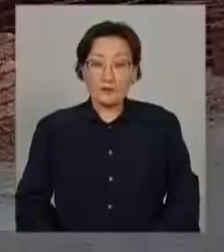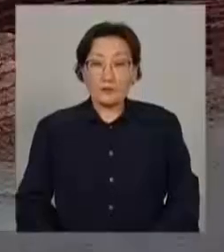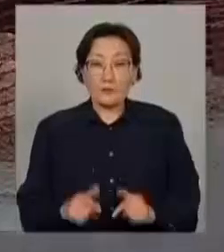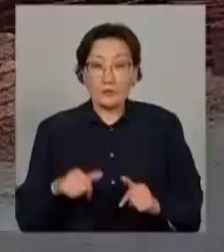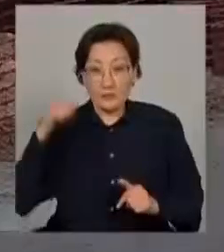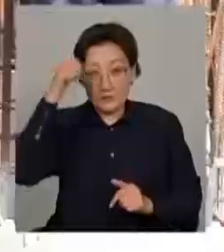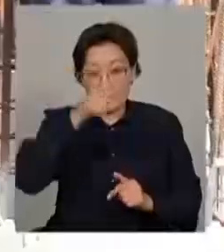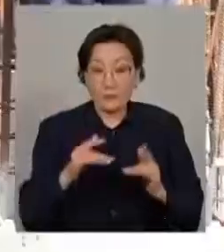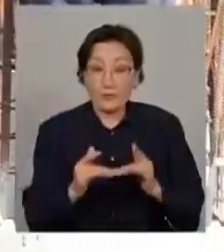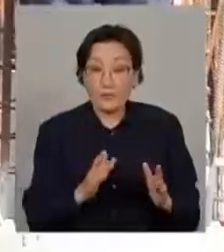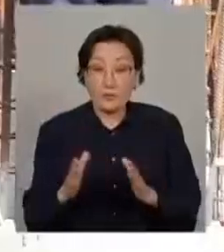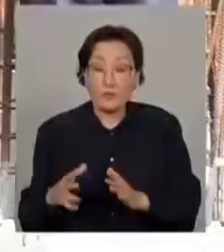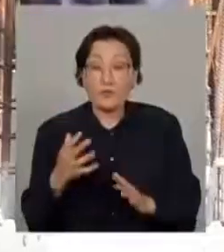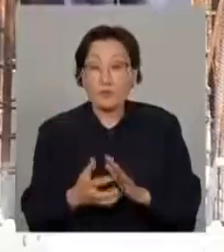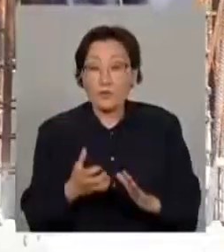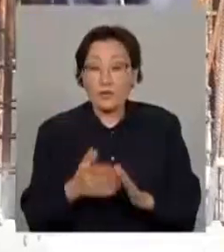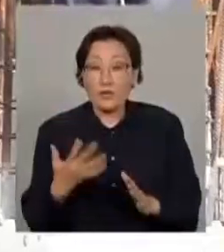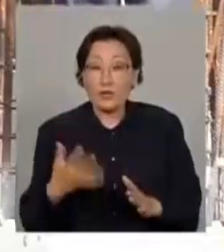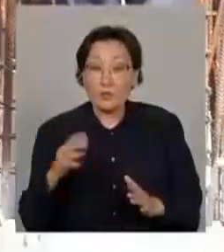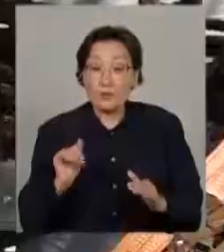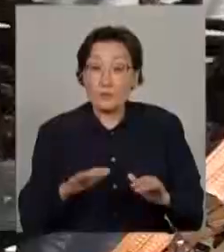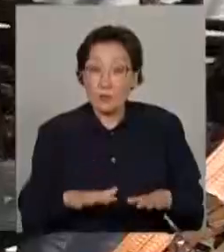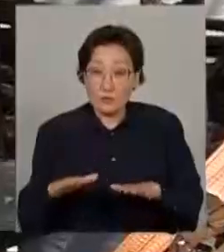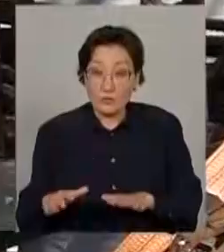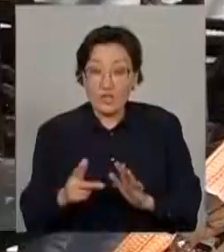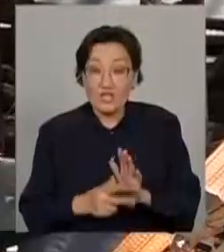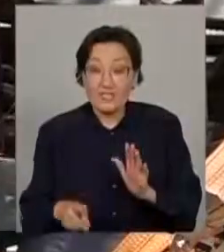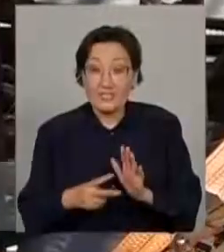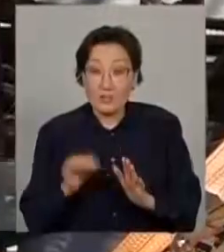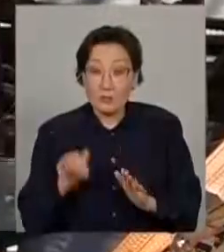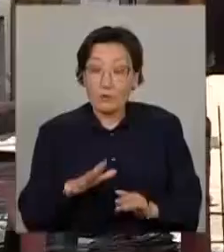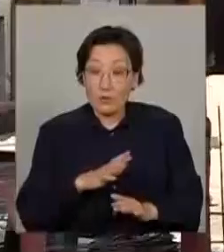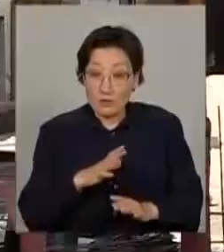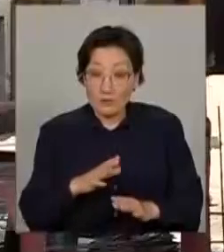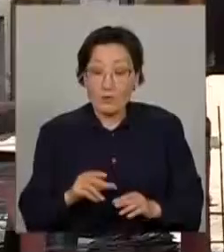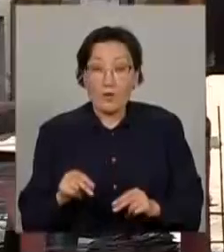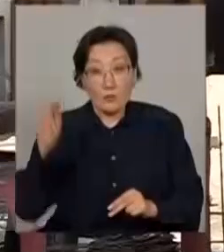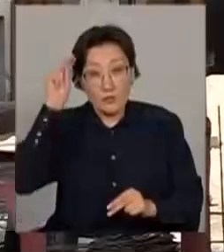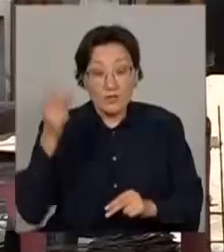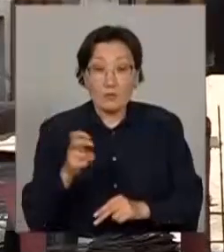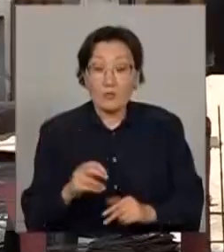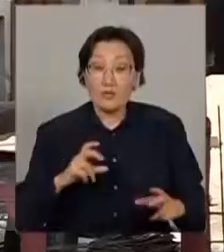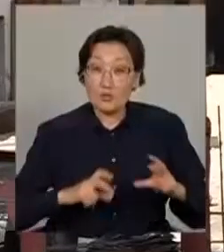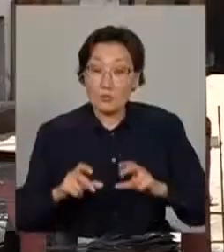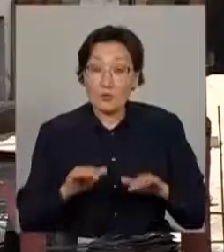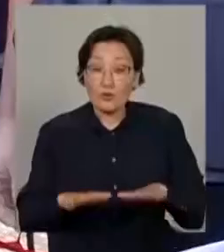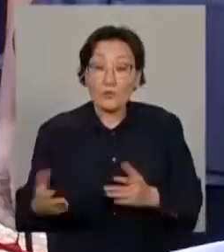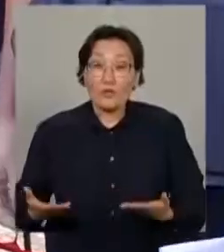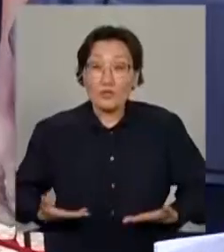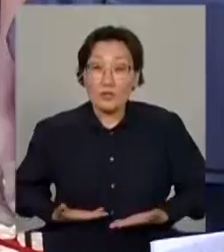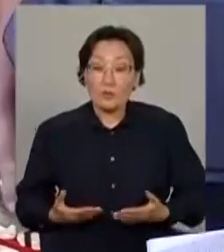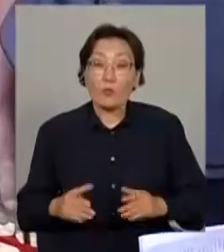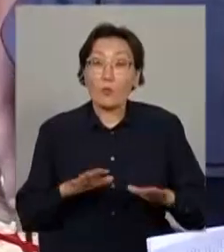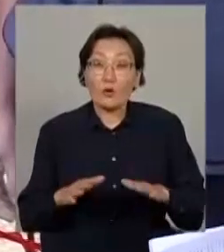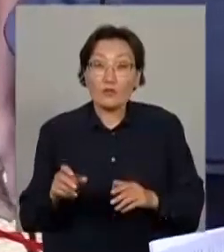Биыл жатақхана тапшылығы 55 мың орынды құрайды. Былтыр бұл көрсеткіш 87 мыңға жеткен еді. Білім алуға келген студенттердің тұратын жер таппай